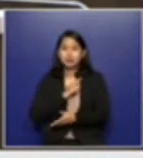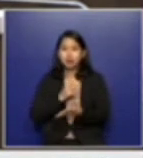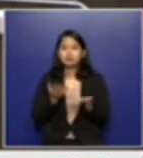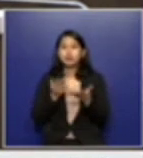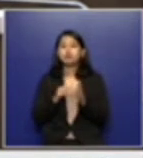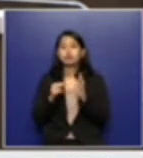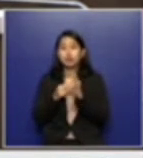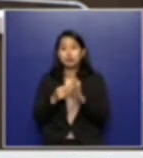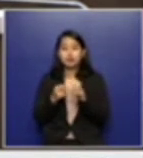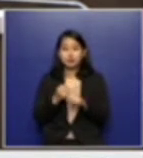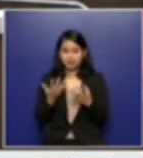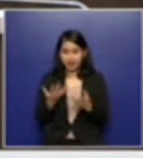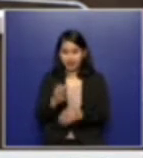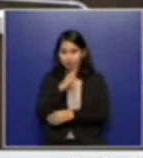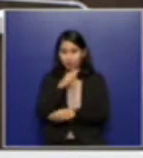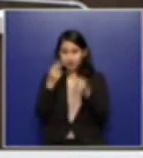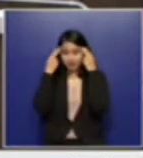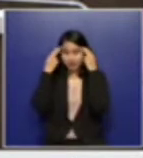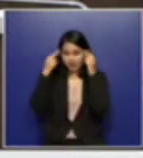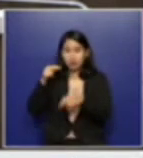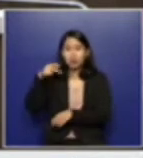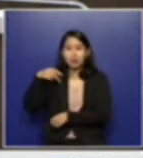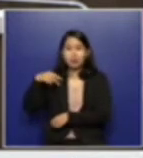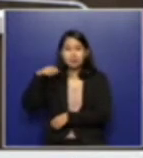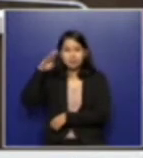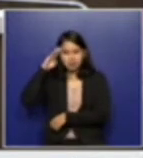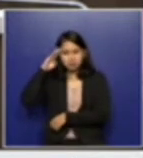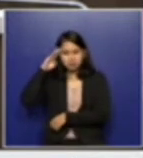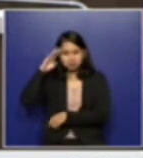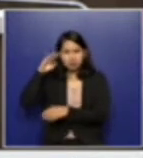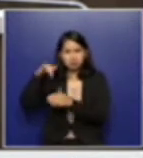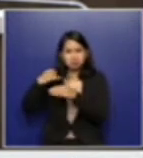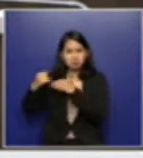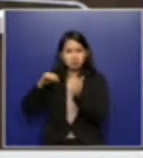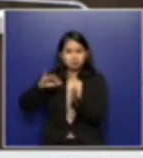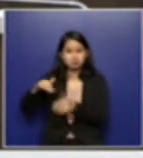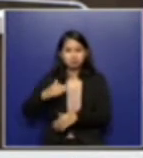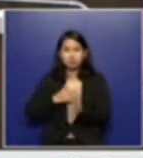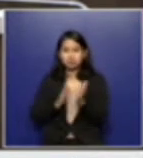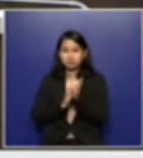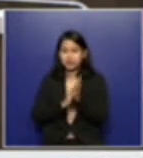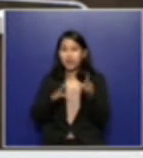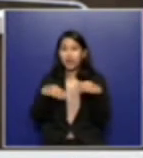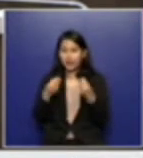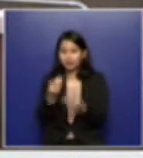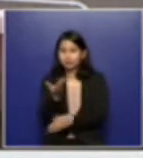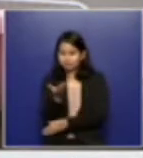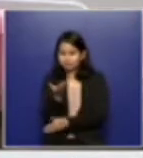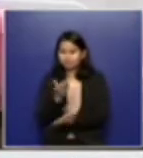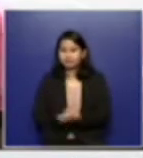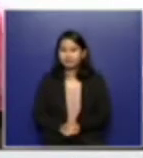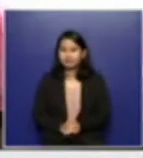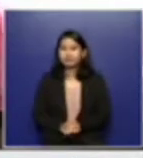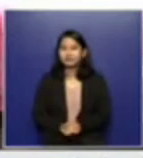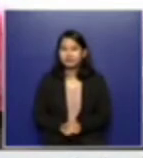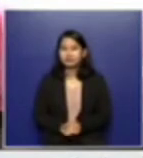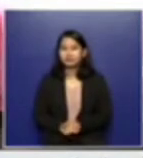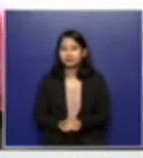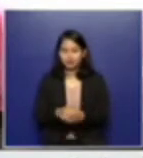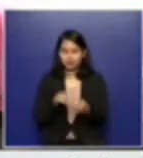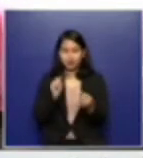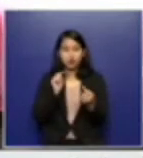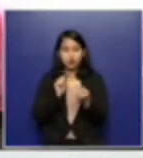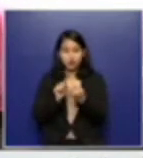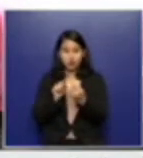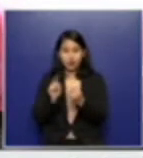จากพลเอกประยุทธ์แล้วเนี่ยผมเชียร์ท่านอนุพงศ์เป็นนายกท่านครับตอนนี้มาถึงที่จะต้องควบคุมการทำงานของท่